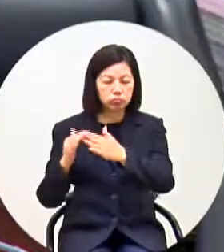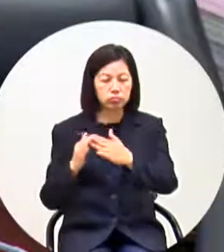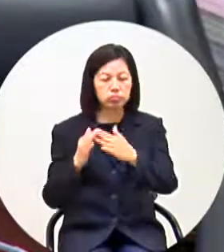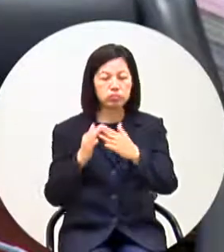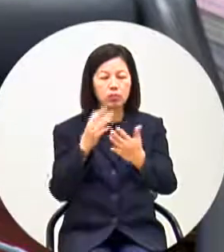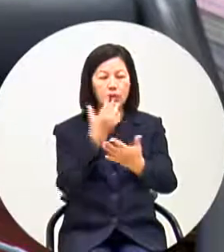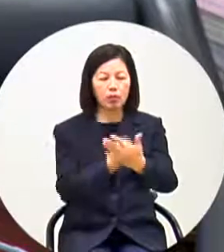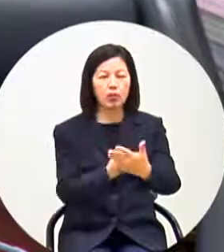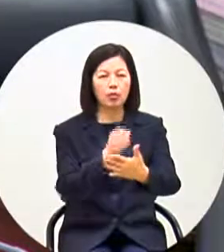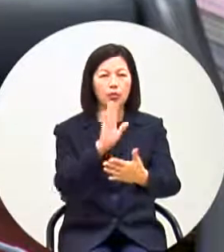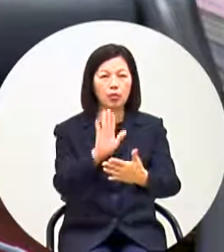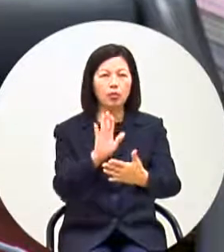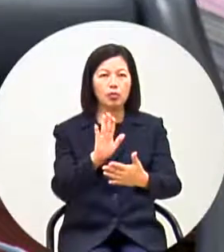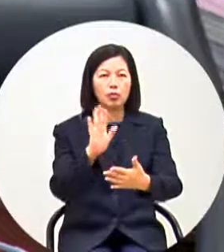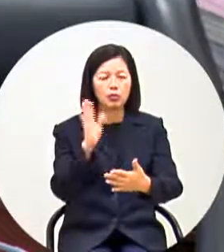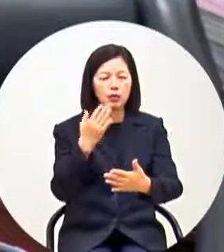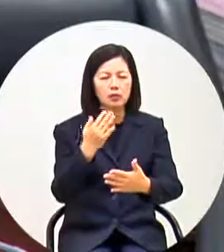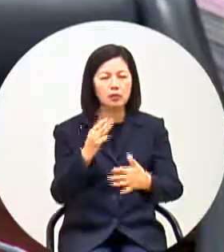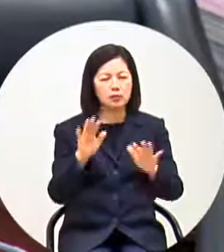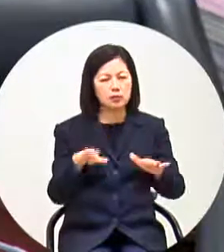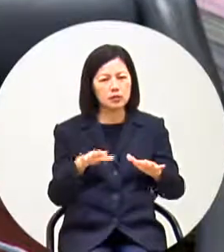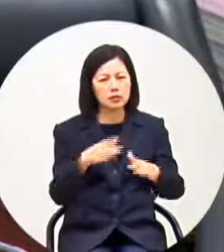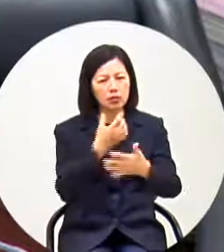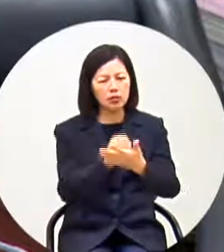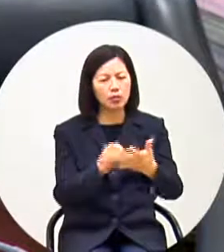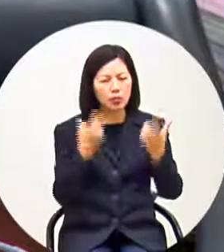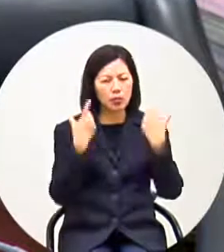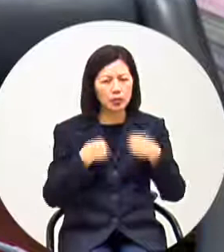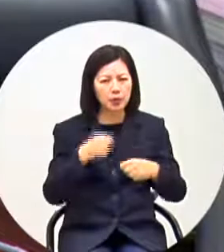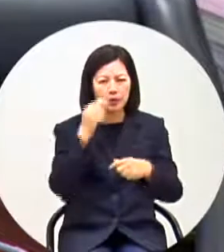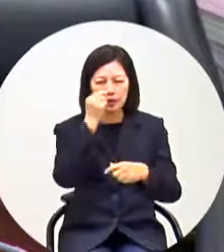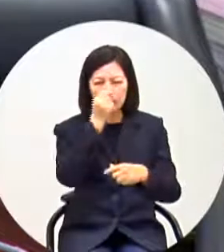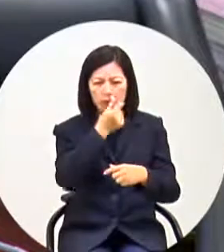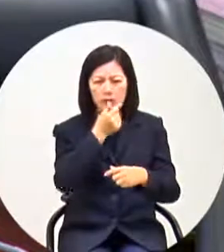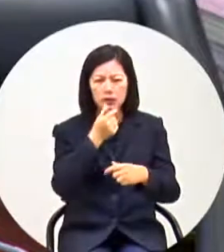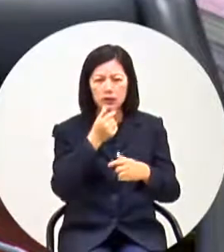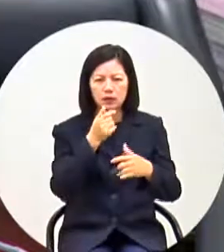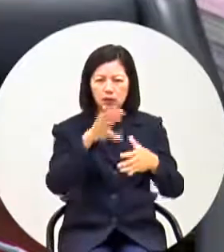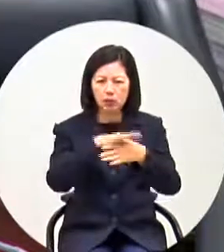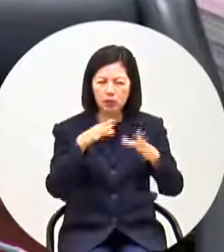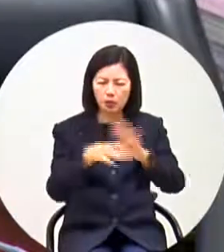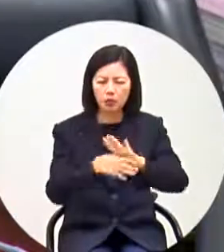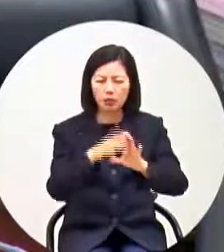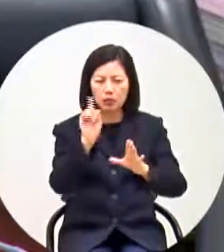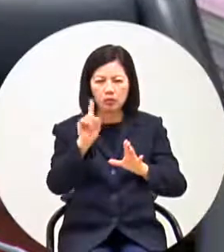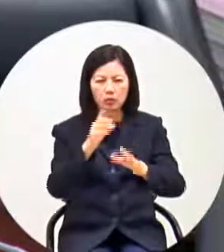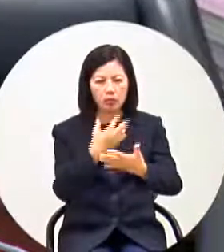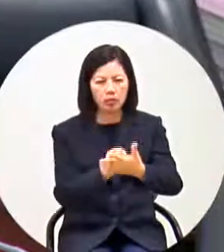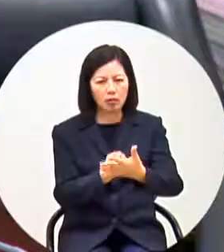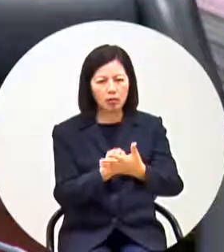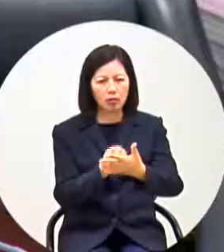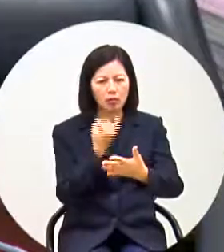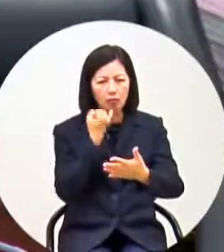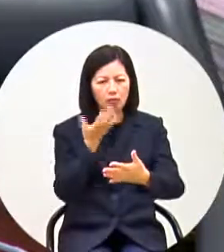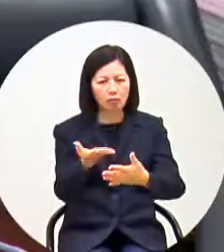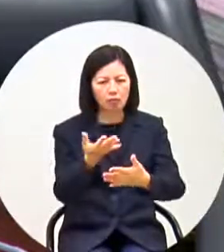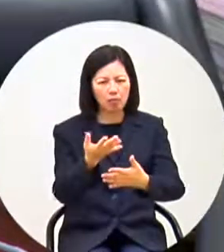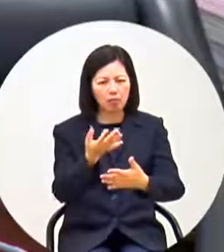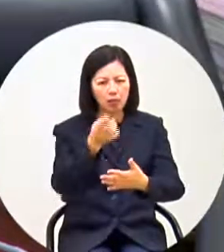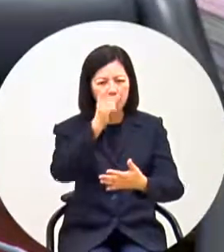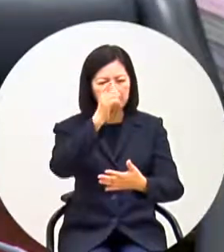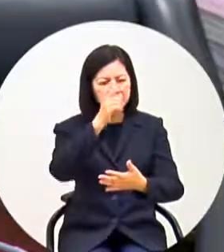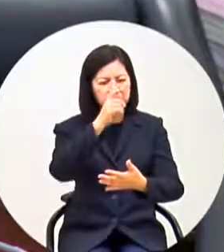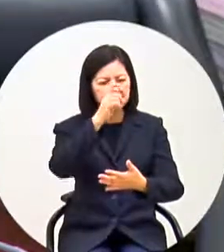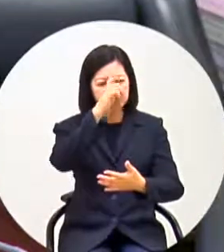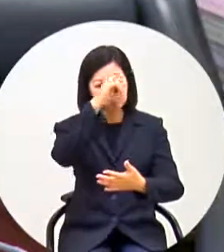留下原有特有的眷村位？其实又一个疑问了哦，疑问了哦。那像我们刚刚